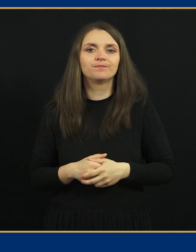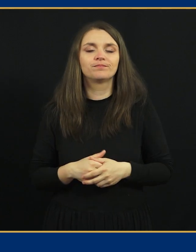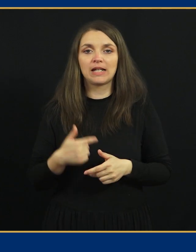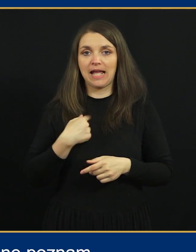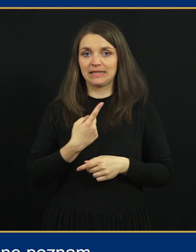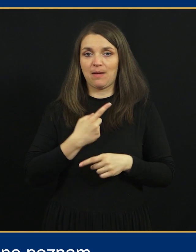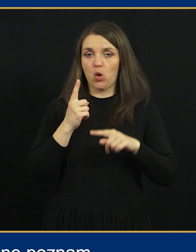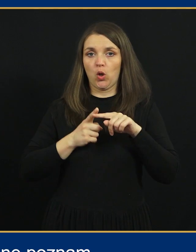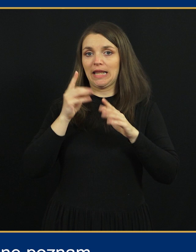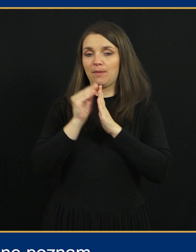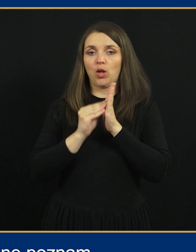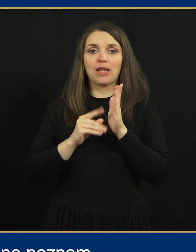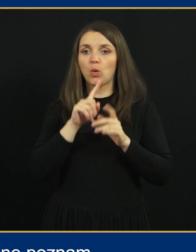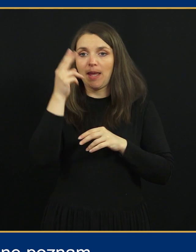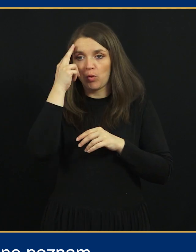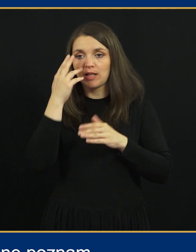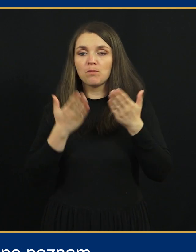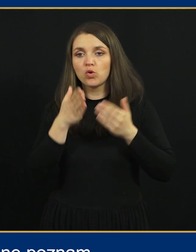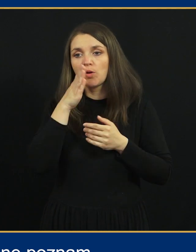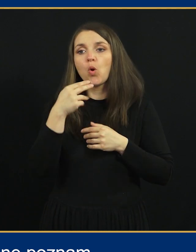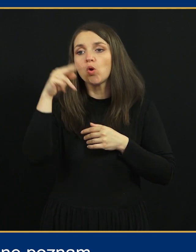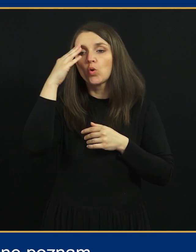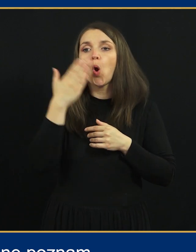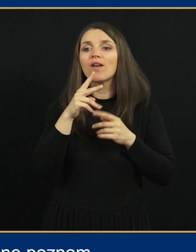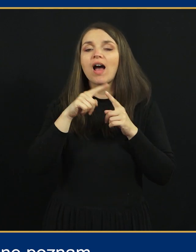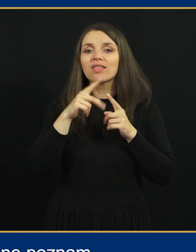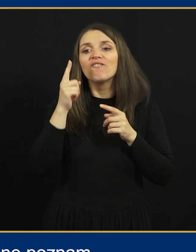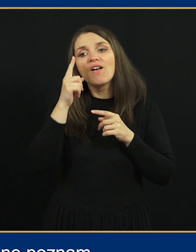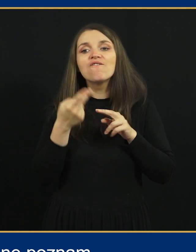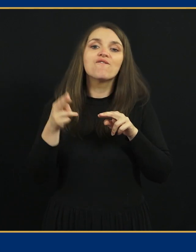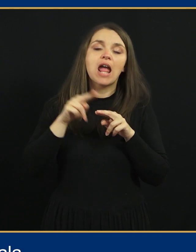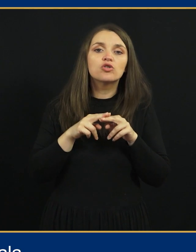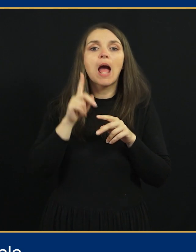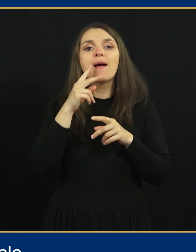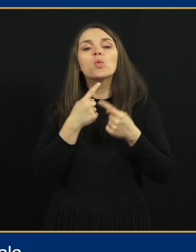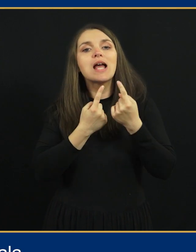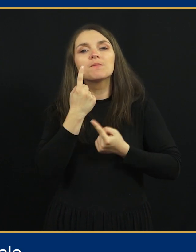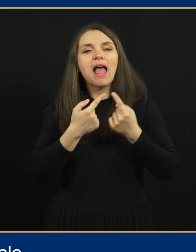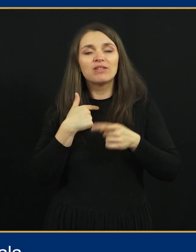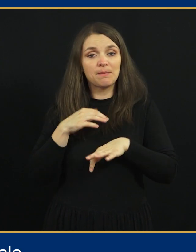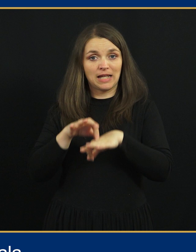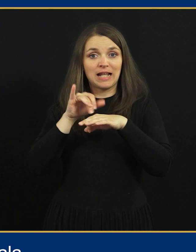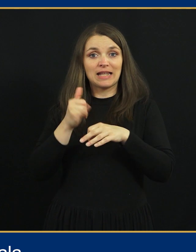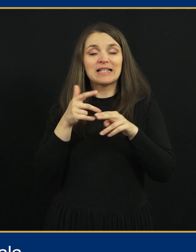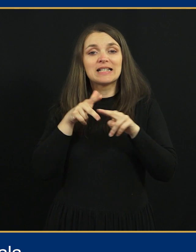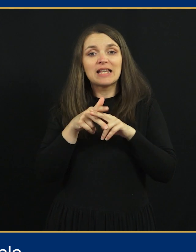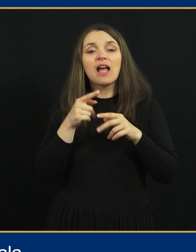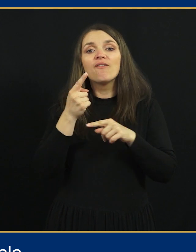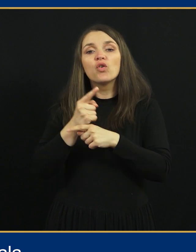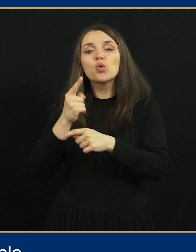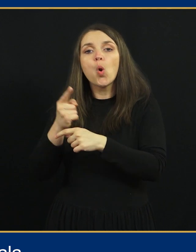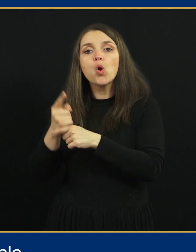Zdaj, jaz sama konkretnih podatkov ne poznam, morda bo gospod Horvat vedel več, ampak v razpravi sem zaznala, da se zatika